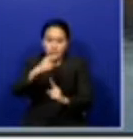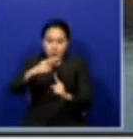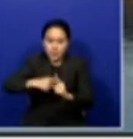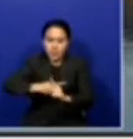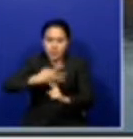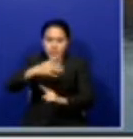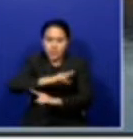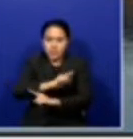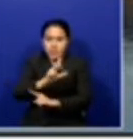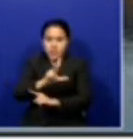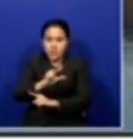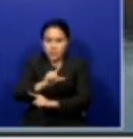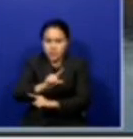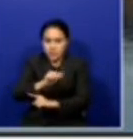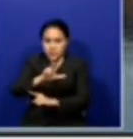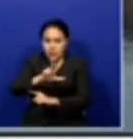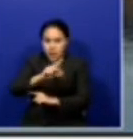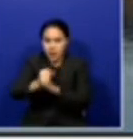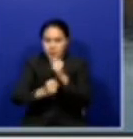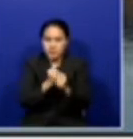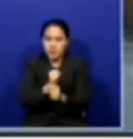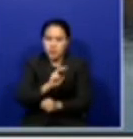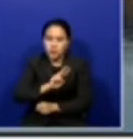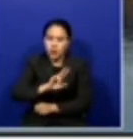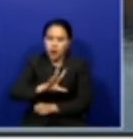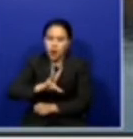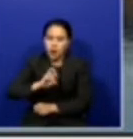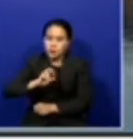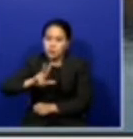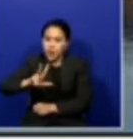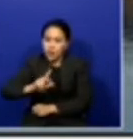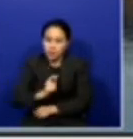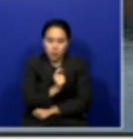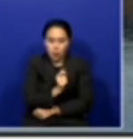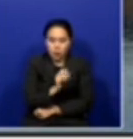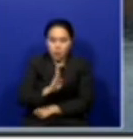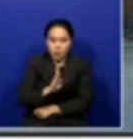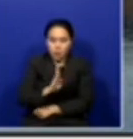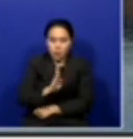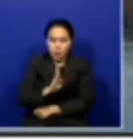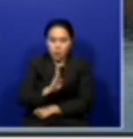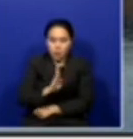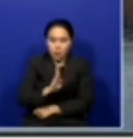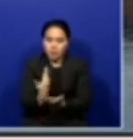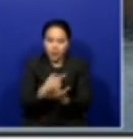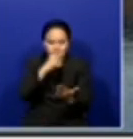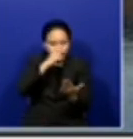2563ให้อบท.ทั่วประเทศคืนเงินอุดหนุนเฉพาะกิจ